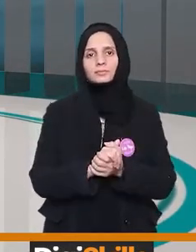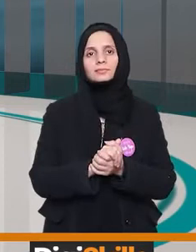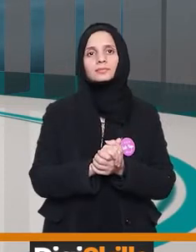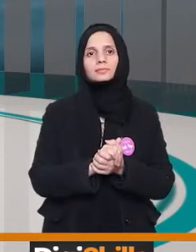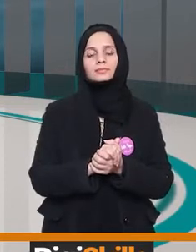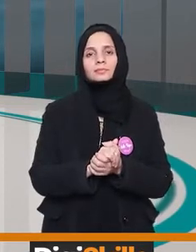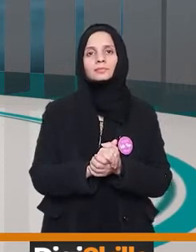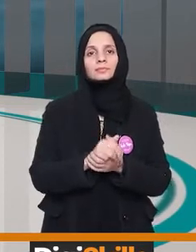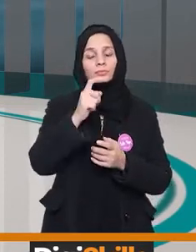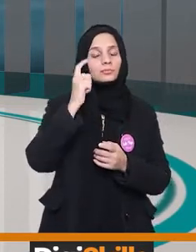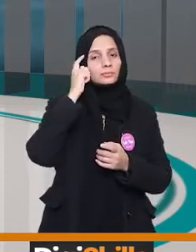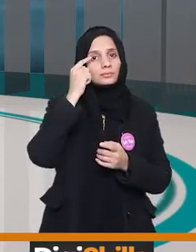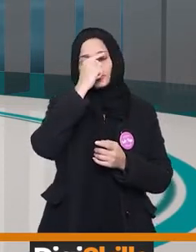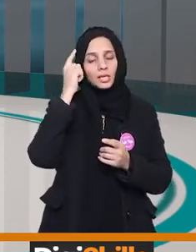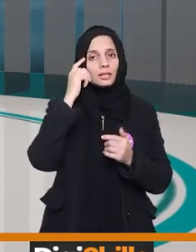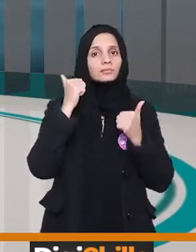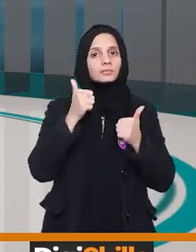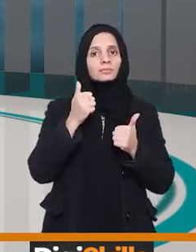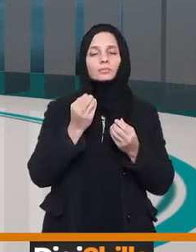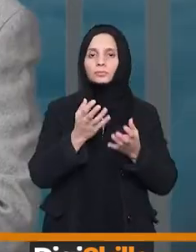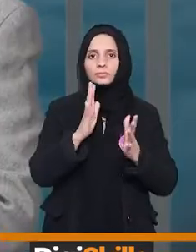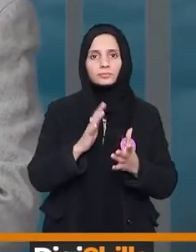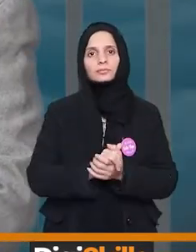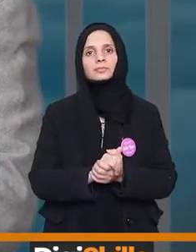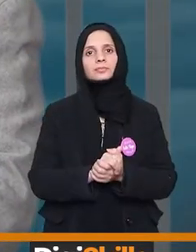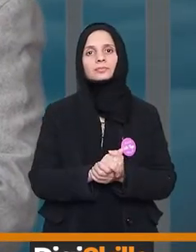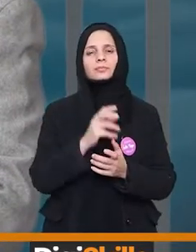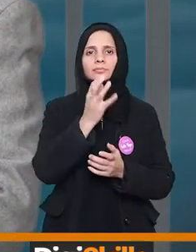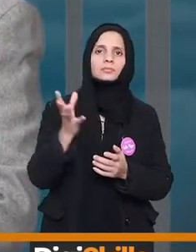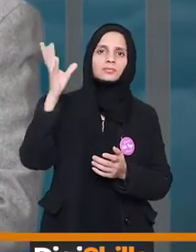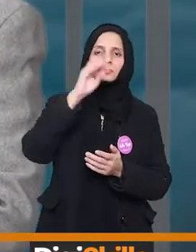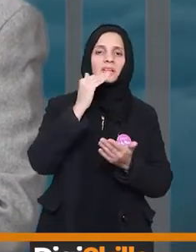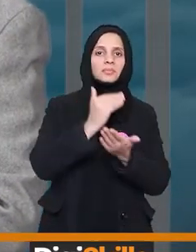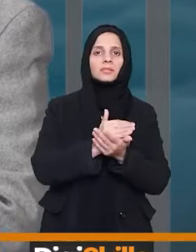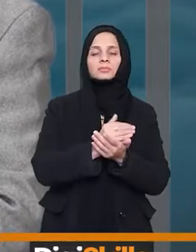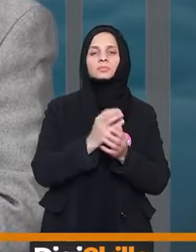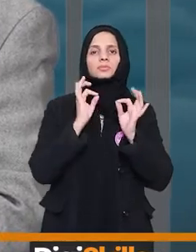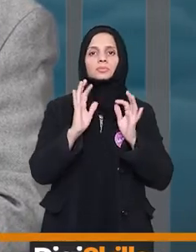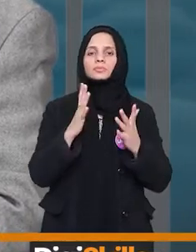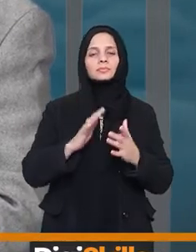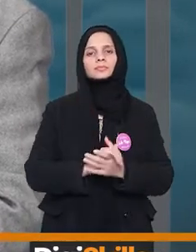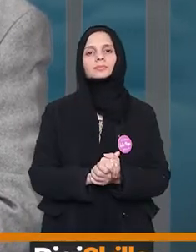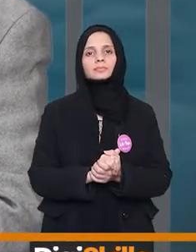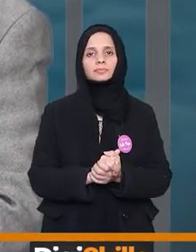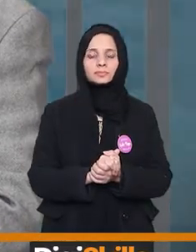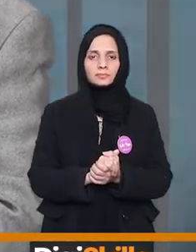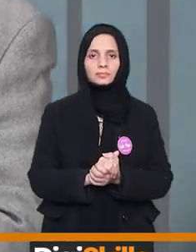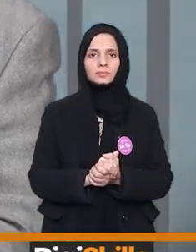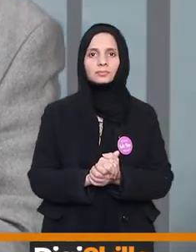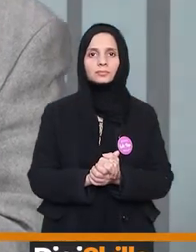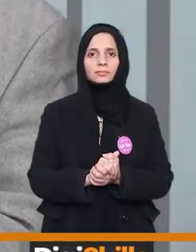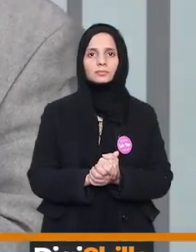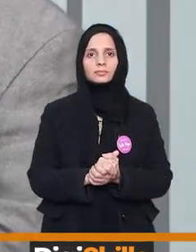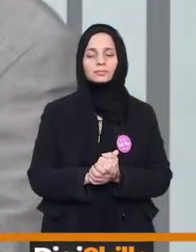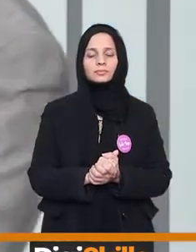ہوگا، ایک مثبت سوچ سے نہیں ہوگا، یقین جانیں دن کا اختتام بھی اس مثبت سوچ پہ